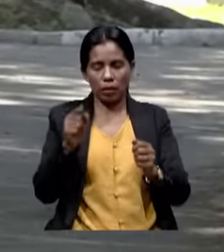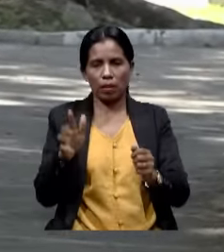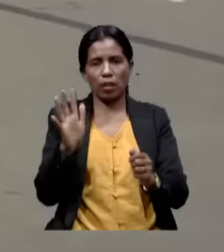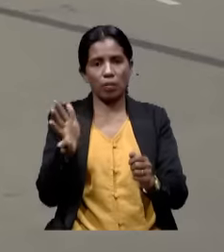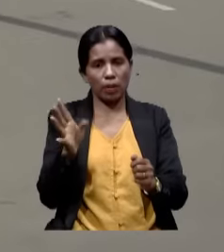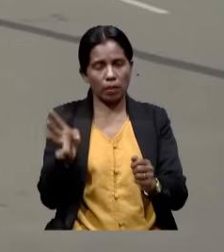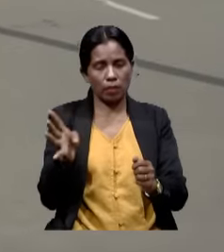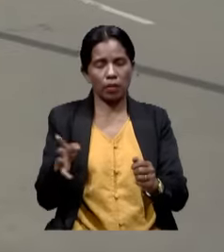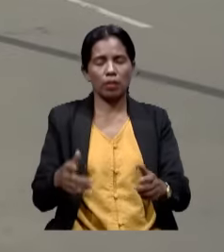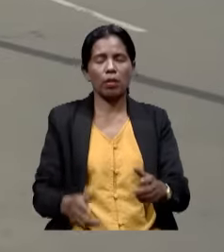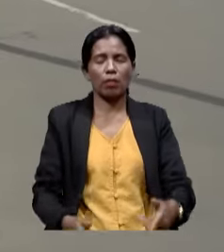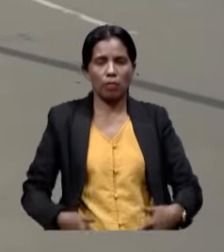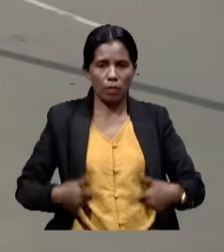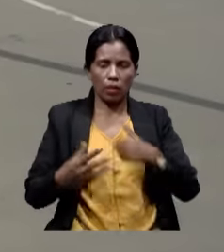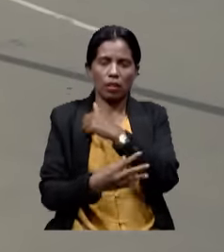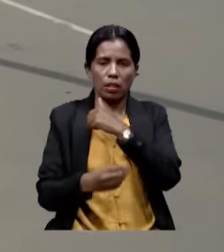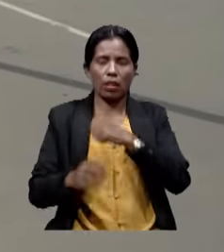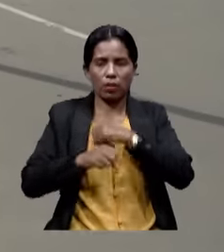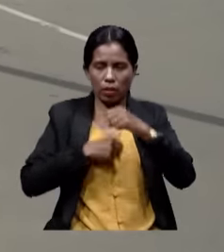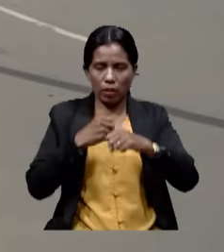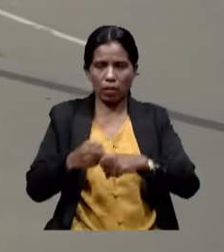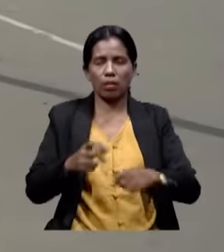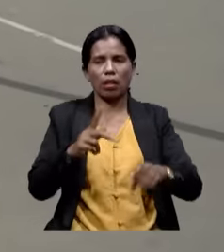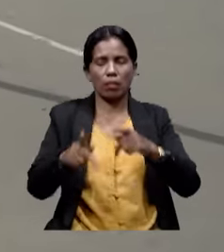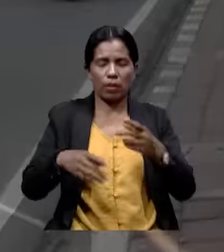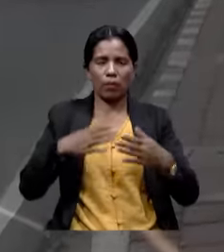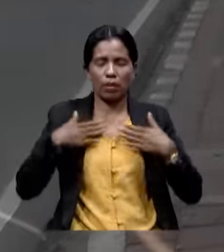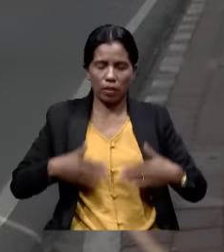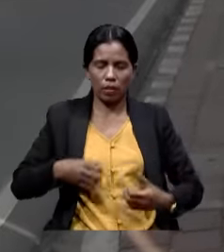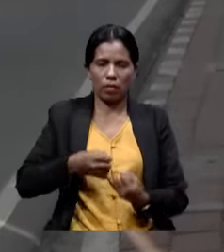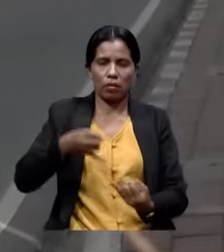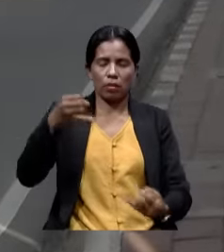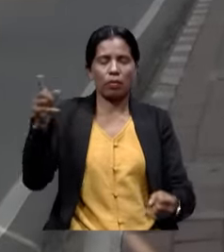no mukit, alende ne populasaun nebe sofre manutrisaun